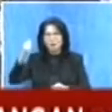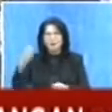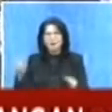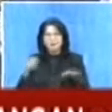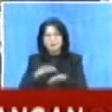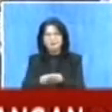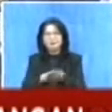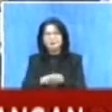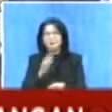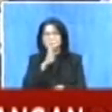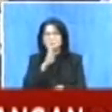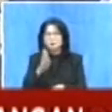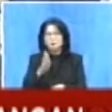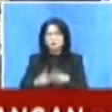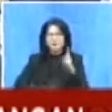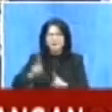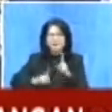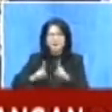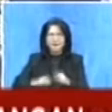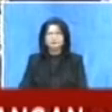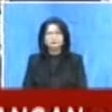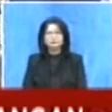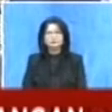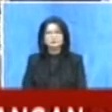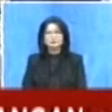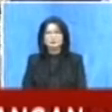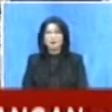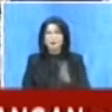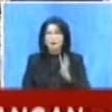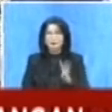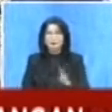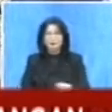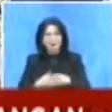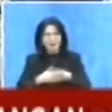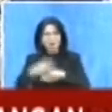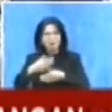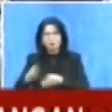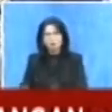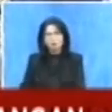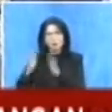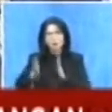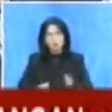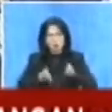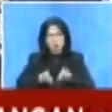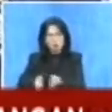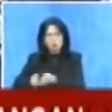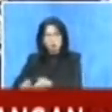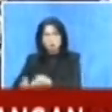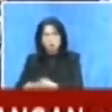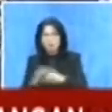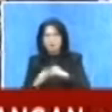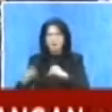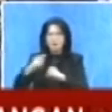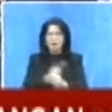dan berdaya saing. Yang keempat, melanjutkan pembangunan infrastruktur dan meningkatkan